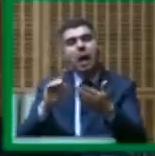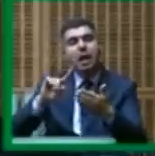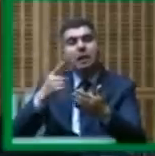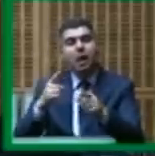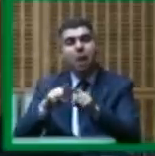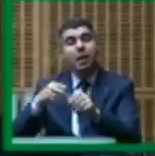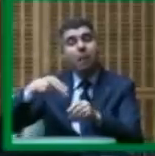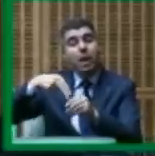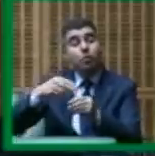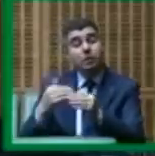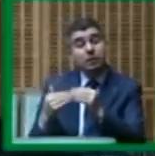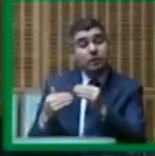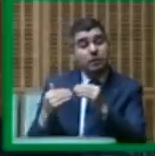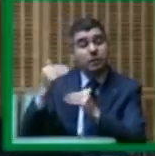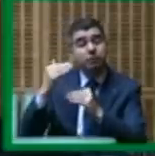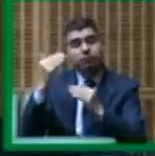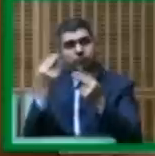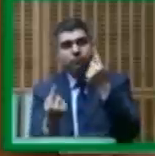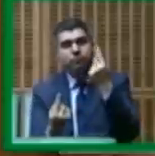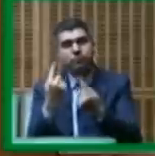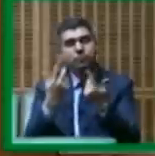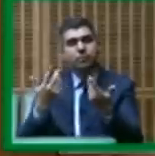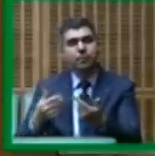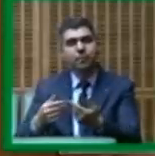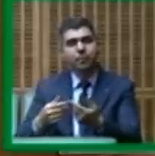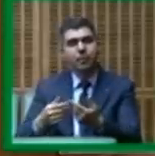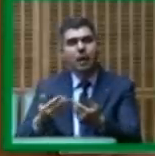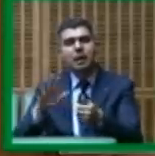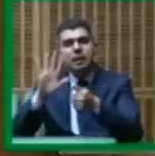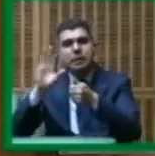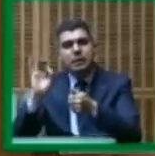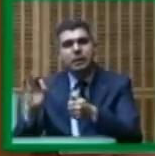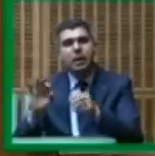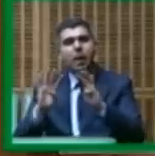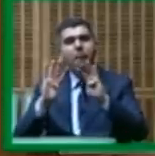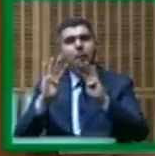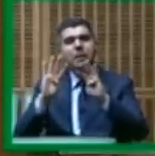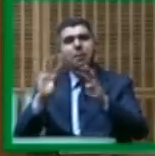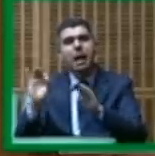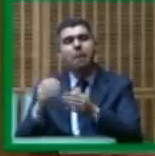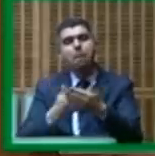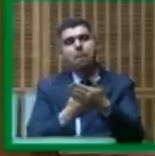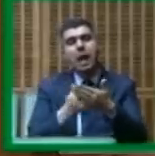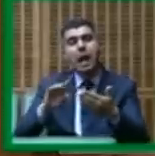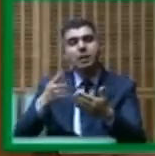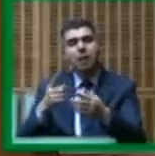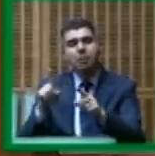الثمن ديال البترول واش تيطلع ولا تيهبط. هاد 60 ولا 80 مليار ديال الدرهم منين كنا غنجيبوها؟